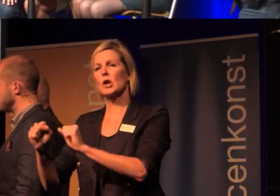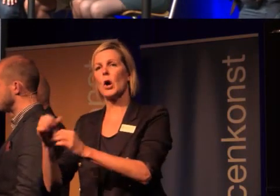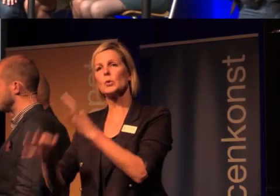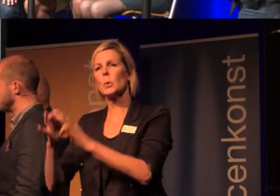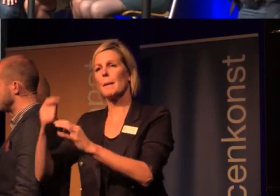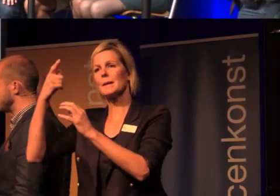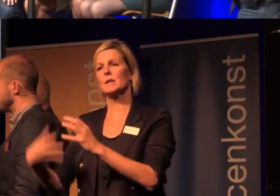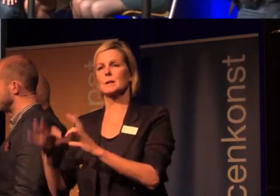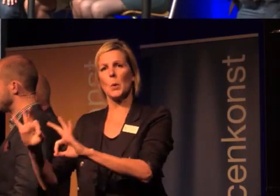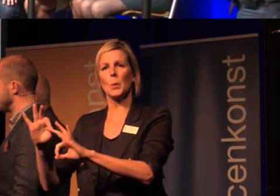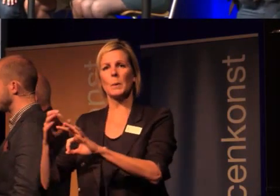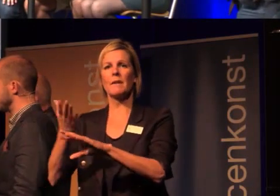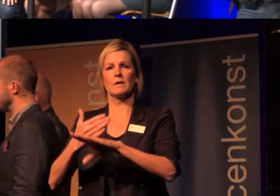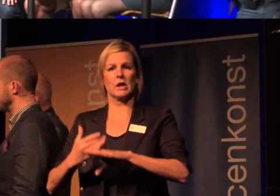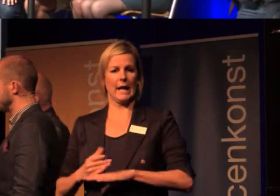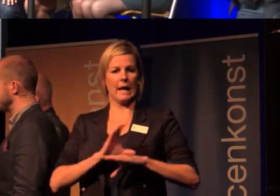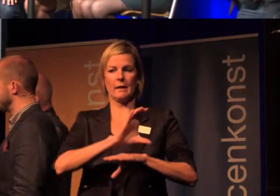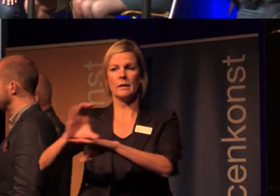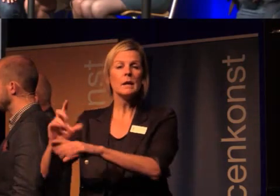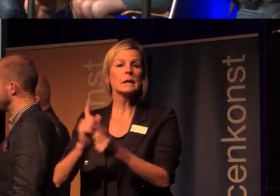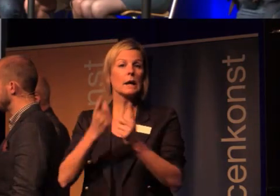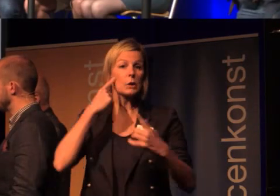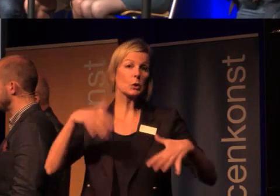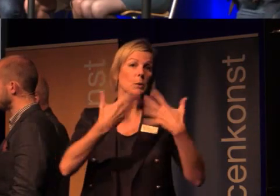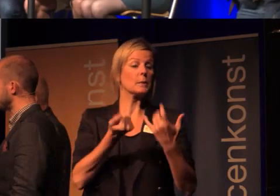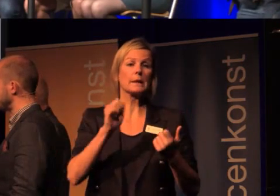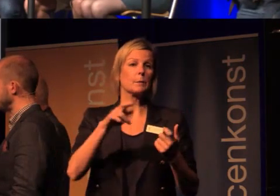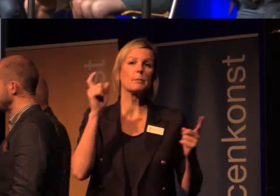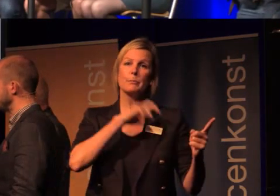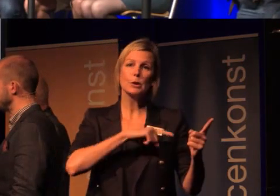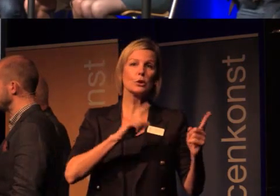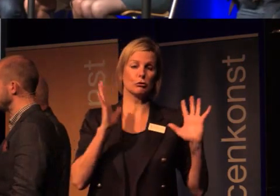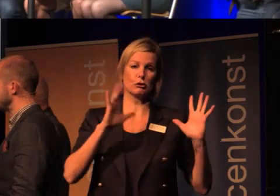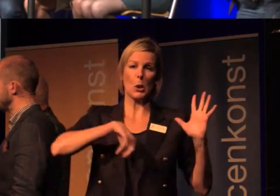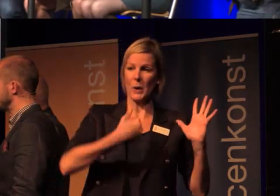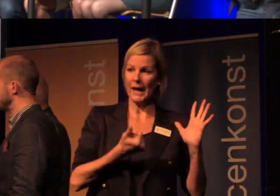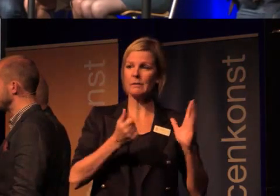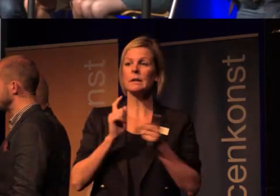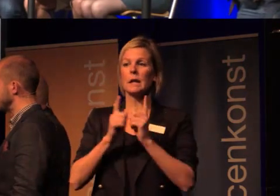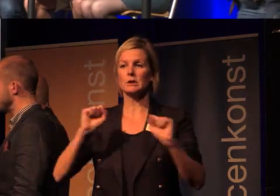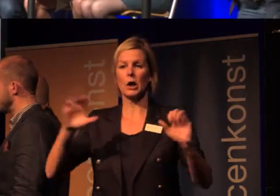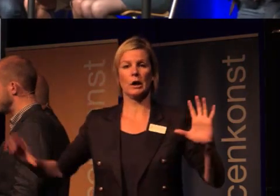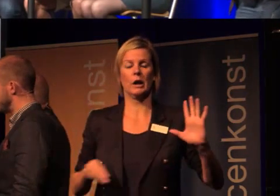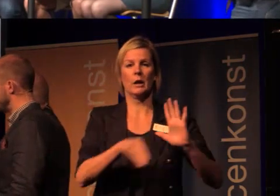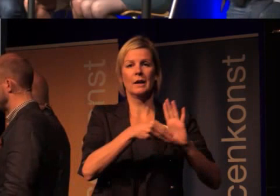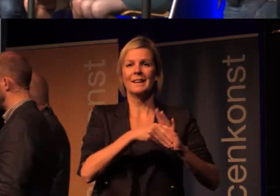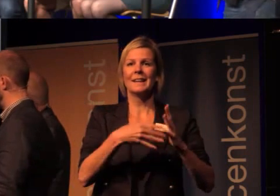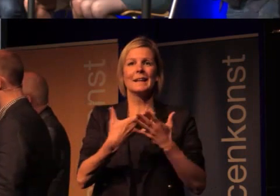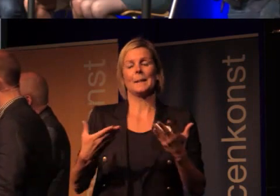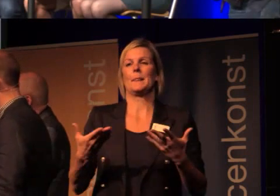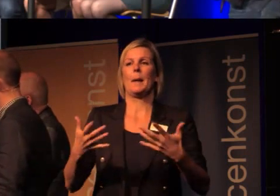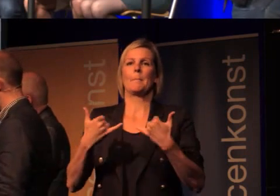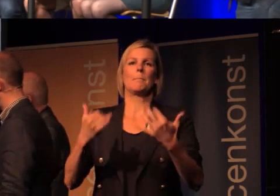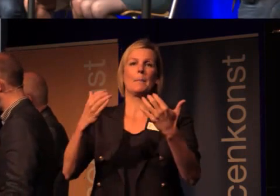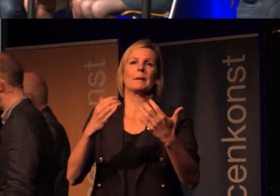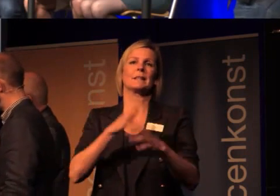gemensamt värde och som inte klarar sig på egen hand. Det ska inte vara att vi betalar med public service för dyra